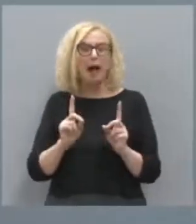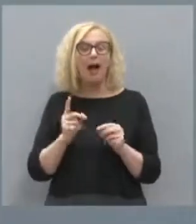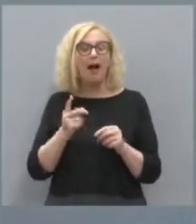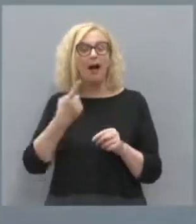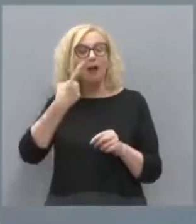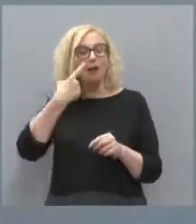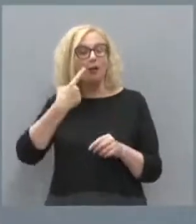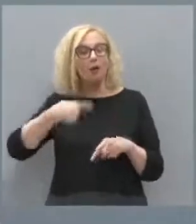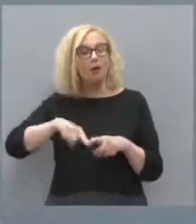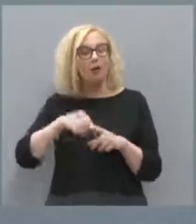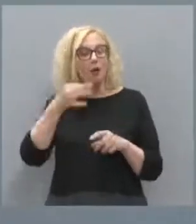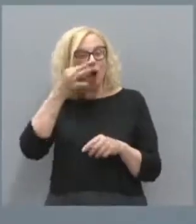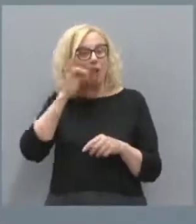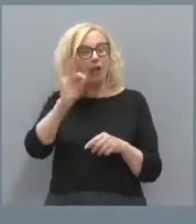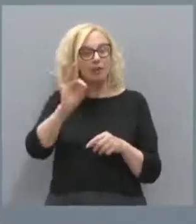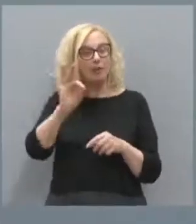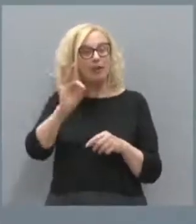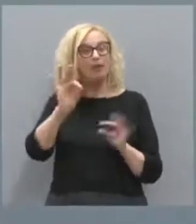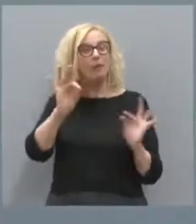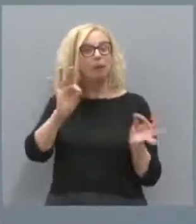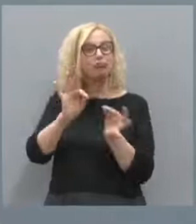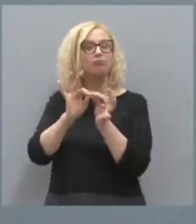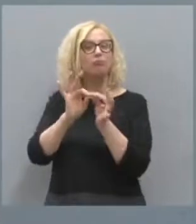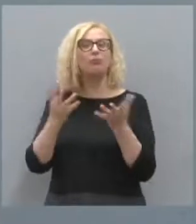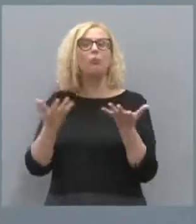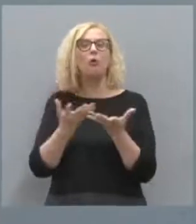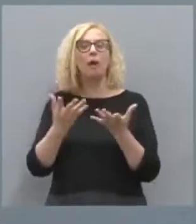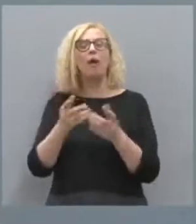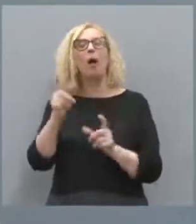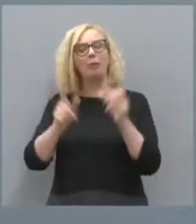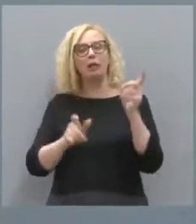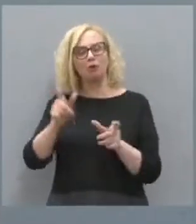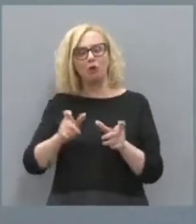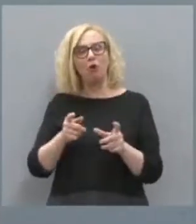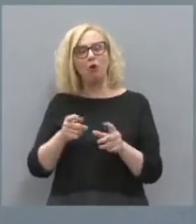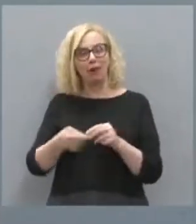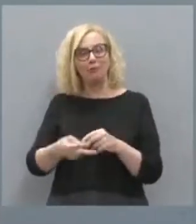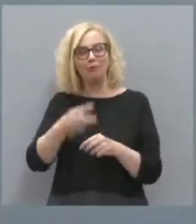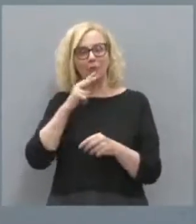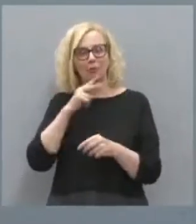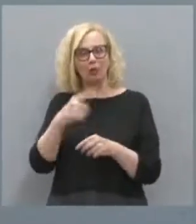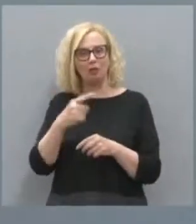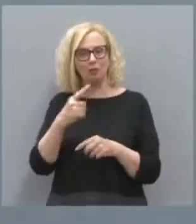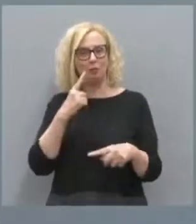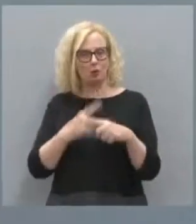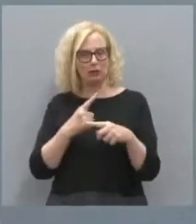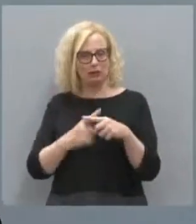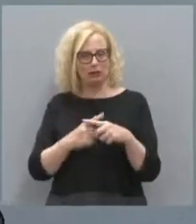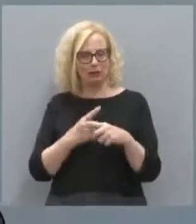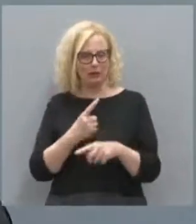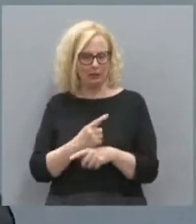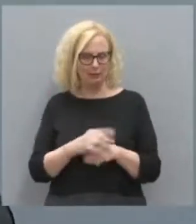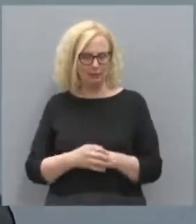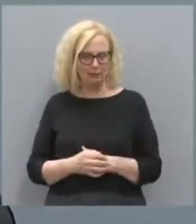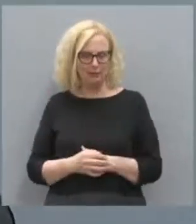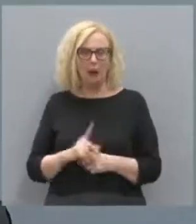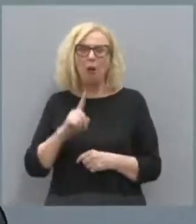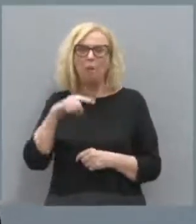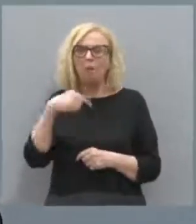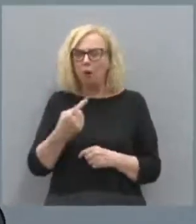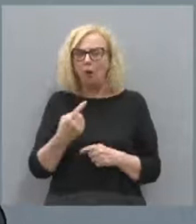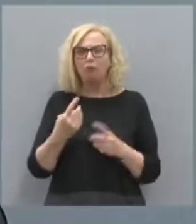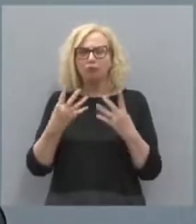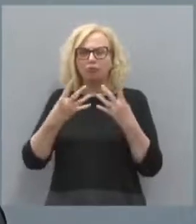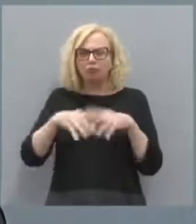come i trentini risponderanno a questa a questa iniziativa poi la parte organizzativa che avrà mille difficoltà